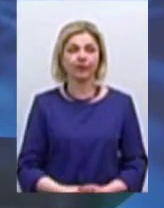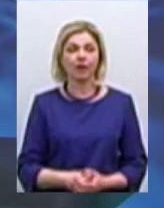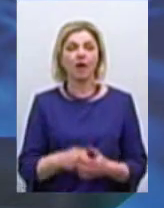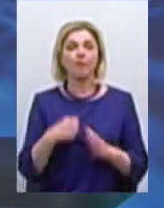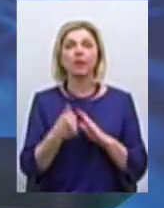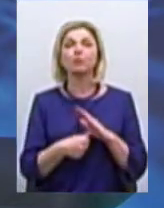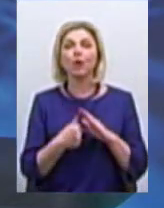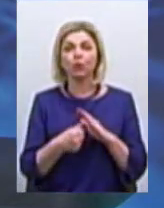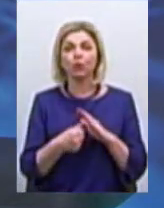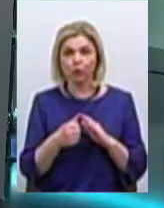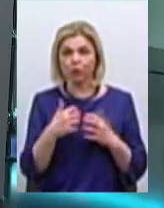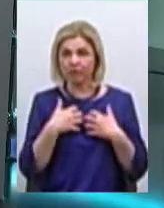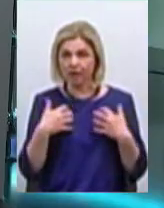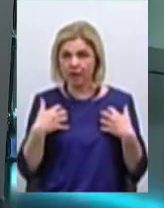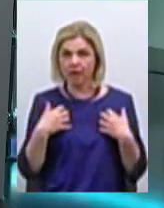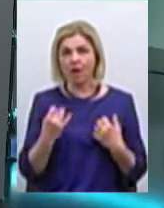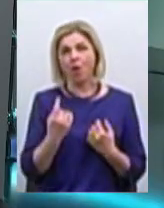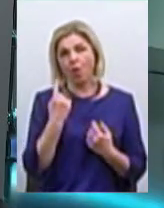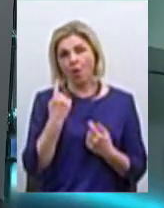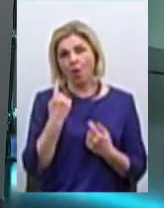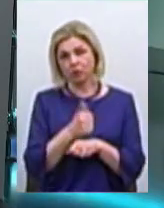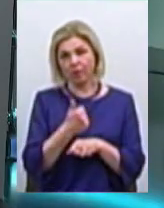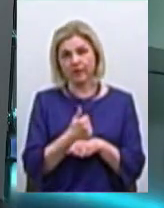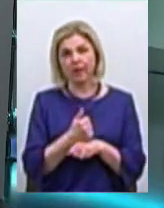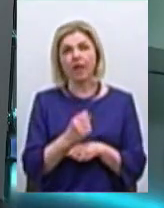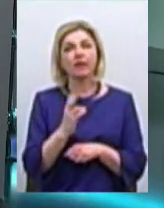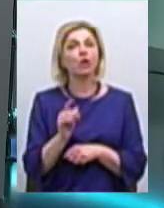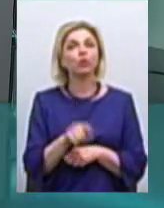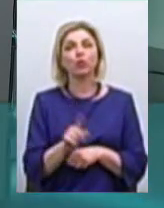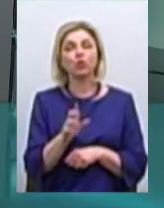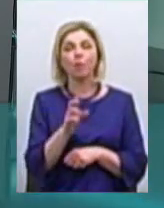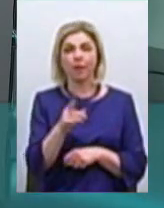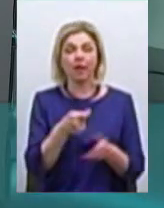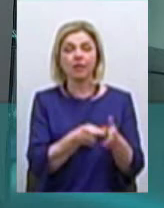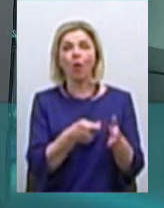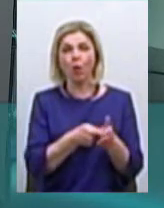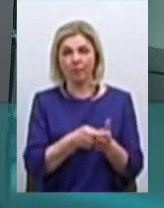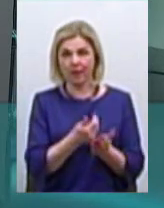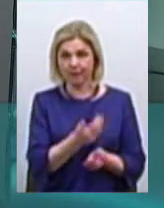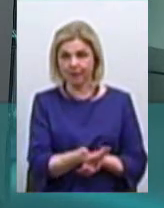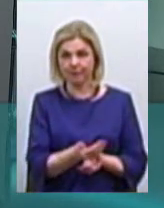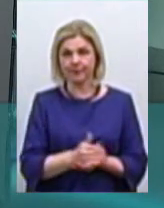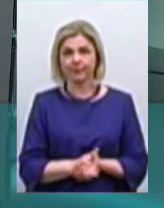безпритульну. І основне не те, щоб її накормити і